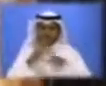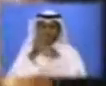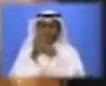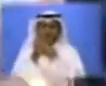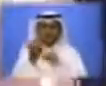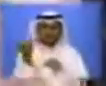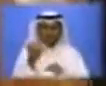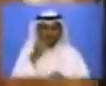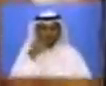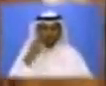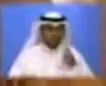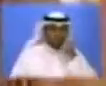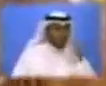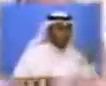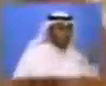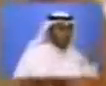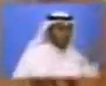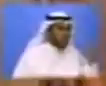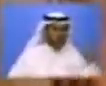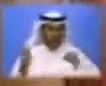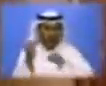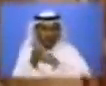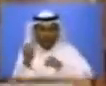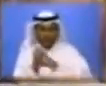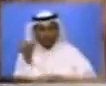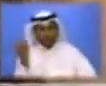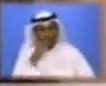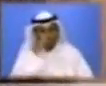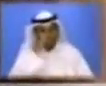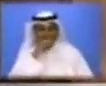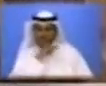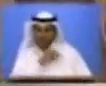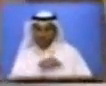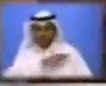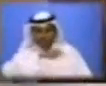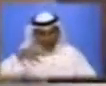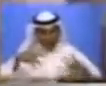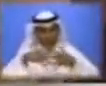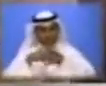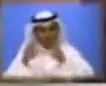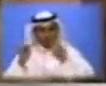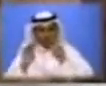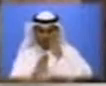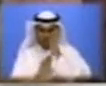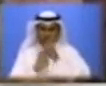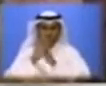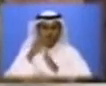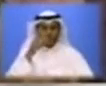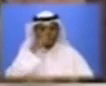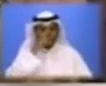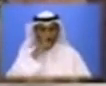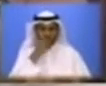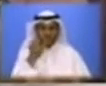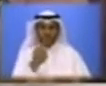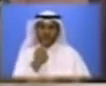الخليج العربية، مشيرا إلى أن ذلك يشكل مصلحة مشتركة تحتم تضافر الجهود وتنسيق المواقف